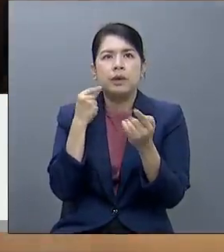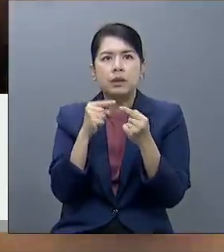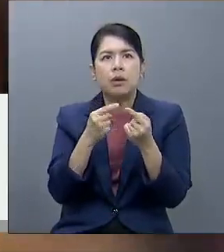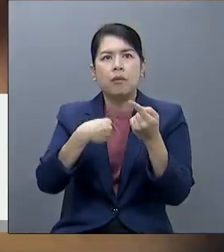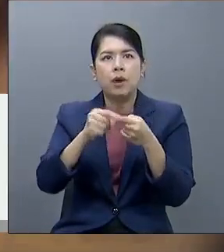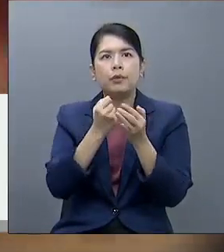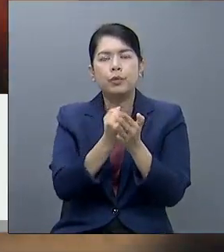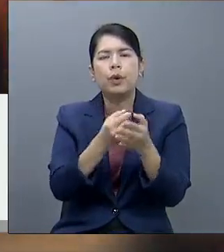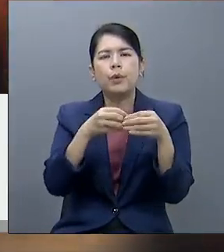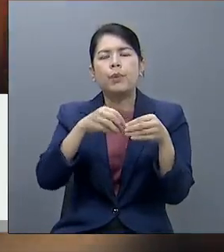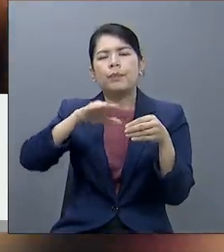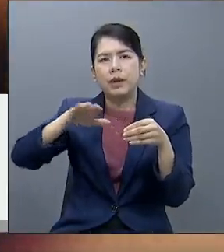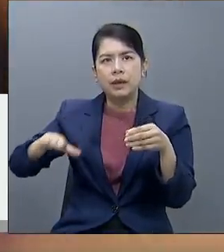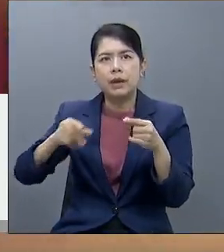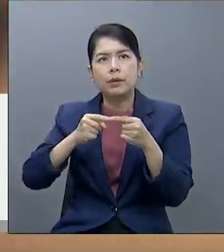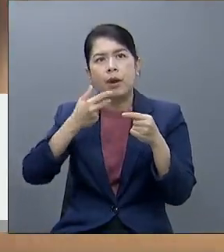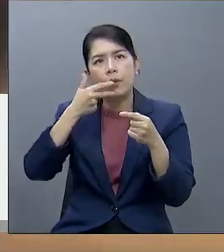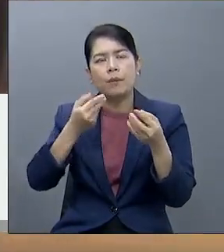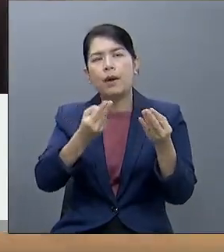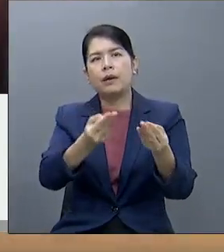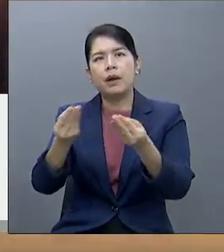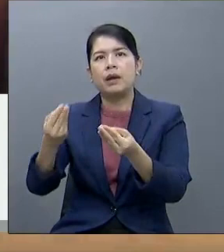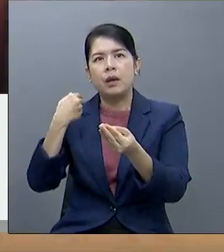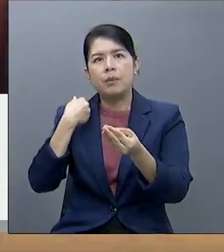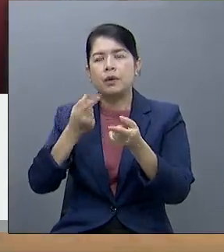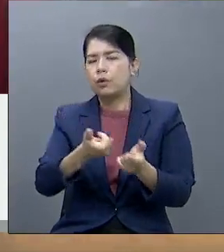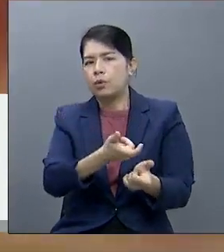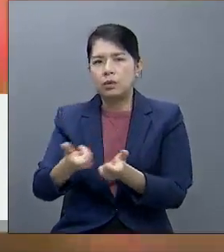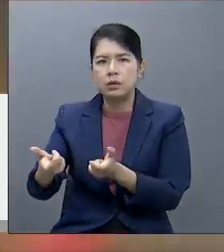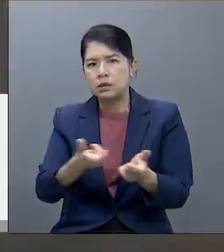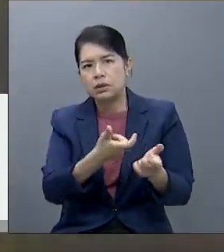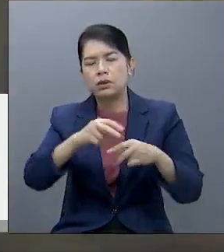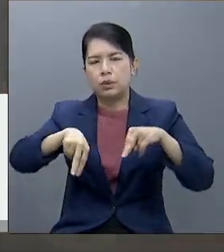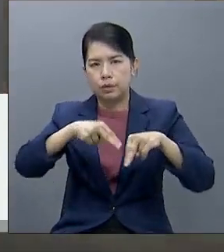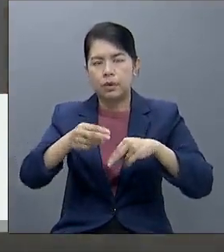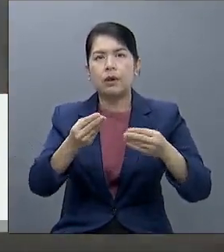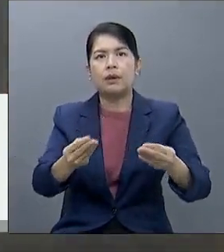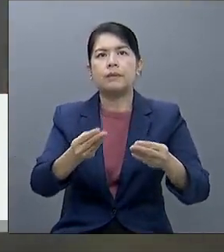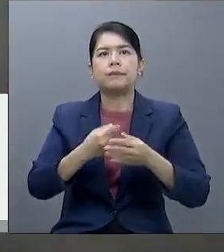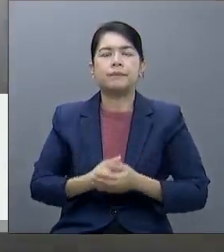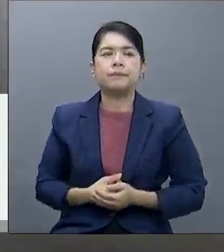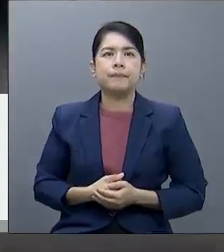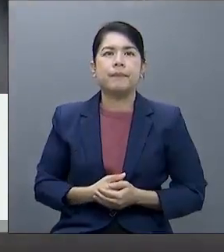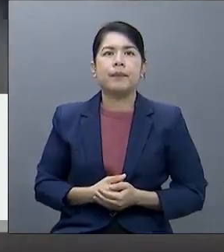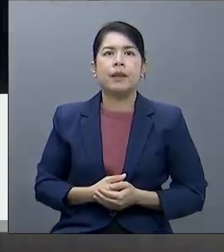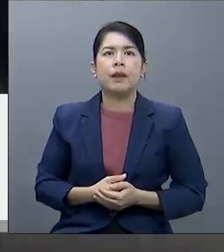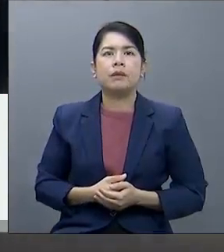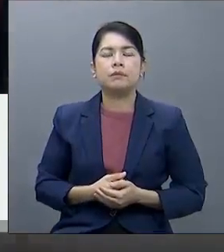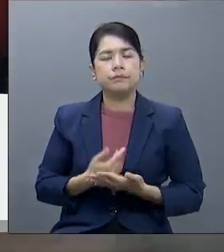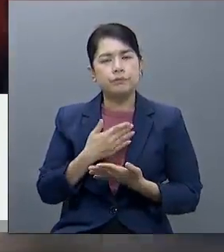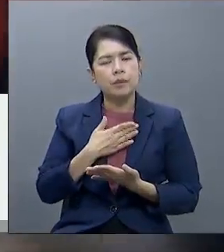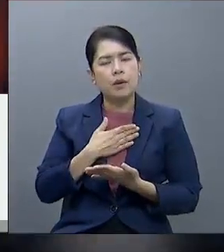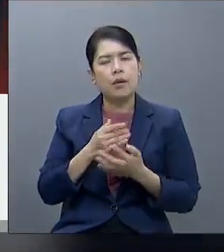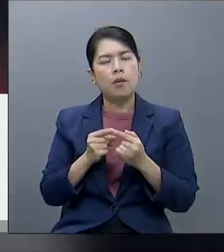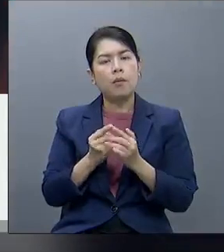และฉีดล้างโคลนพร้อมสำรวจความเสียหายต่างๆค่ะ หนาวไหมเมื่อกี้ผอ.บอกว่าโรงเรียนเ